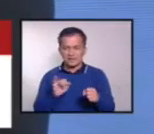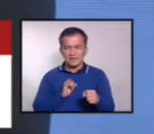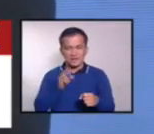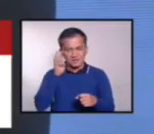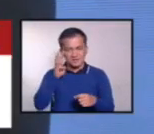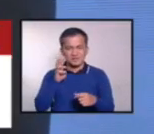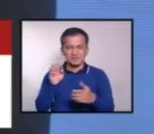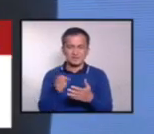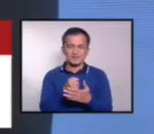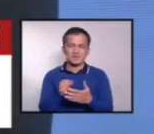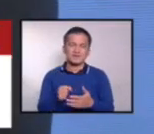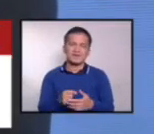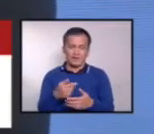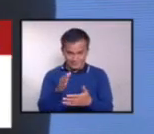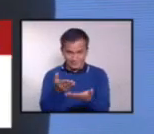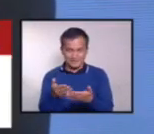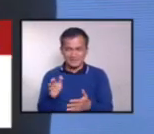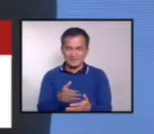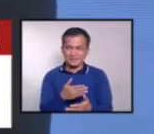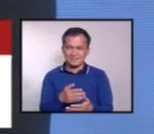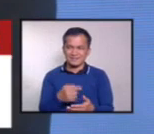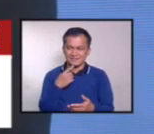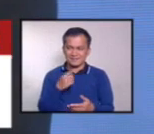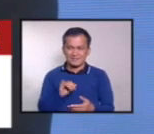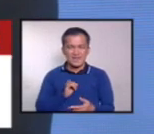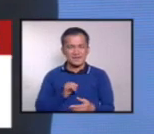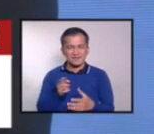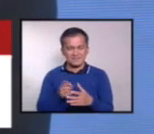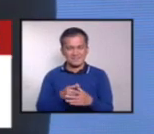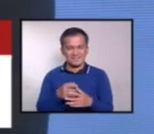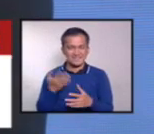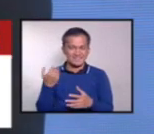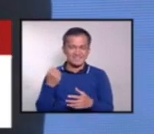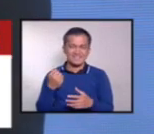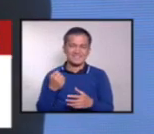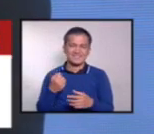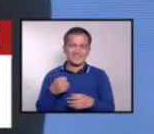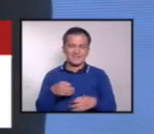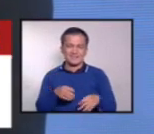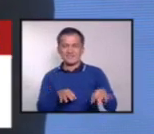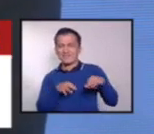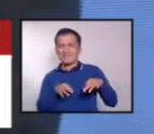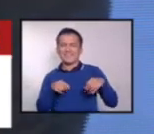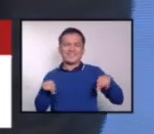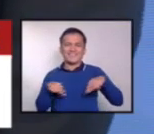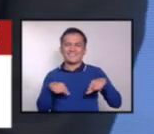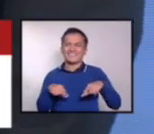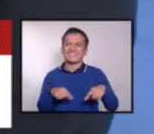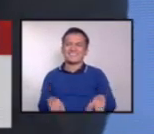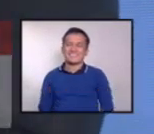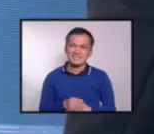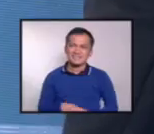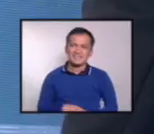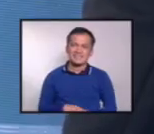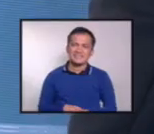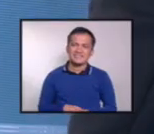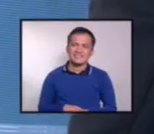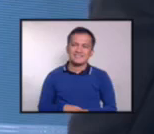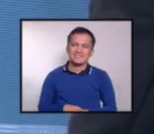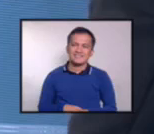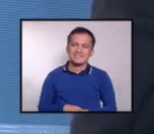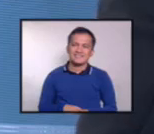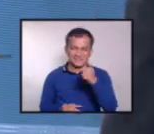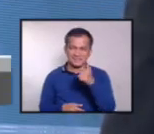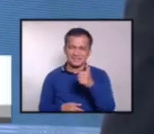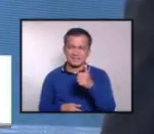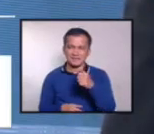survive. Oh, kantahin mo. At first I was afraid. I was petrified. Ayun eh. Okay. Number